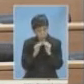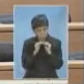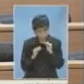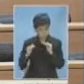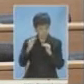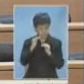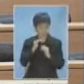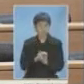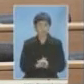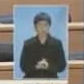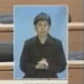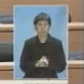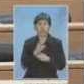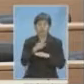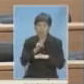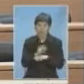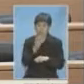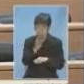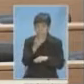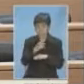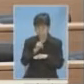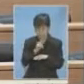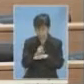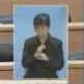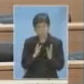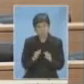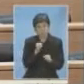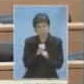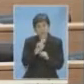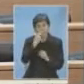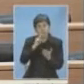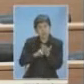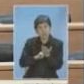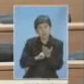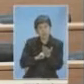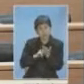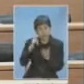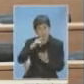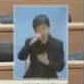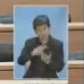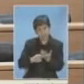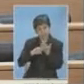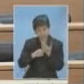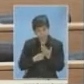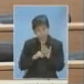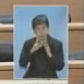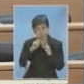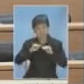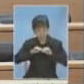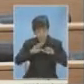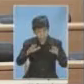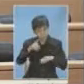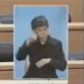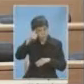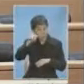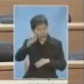นะฮะท่านประธานครับตัวท่านประธานเองก็ได้ให้เจ้าหน้าที่เอาจดหมายของการบินไทยมาให้ผมนะครับกรณีที่เราแถลงข่าวกัน2